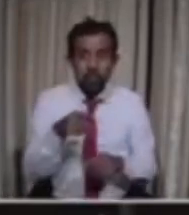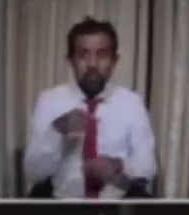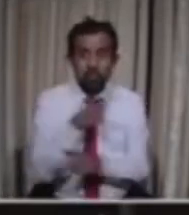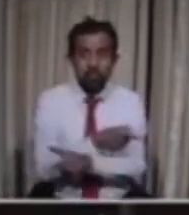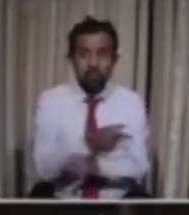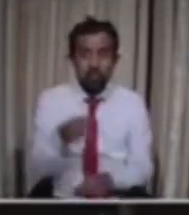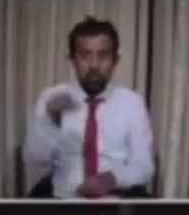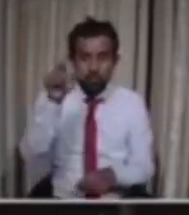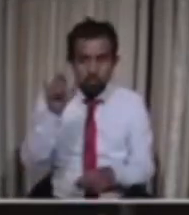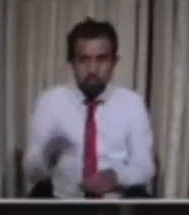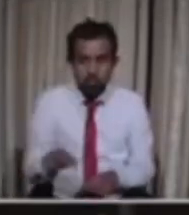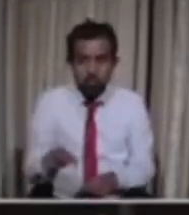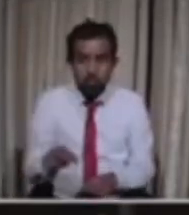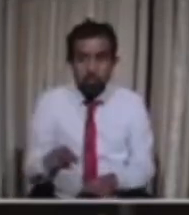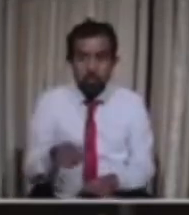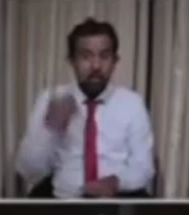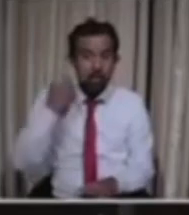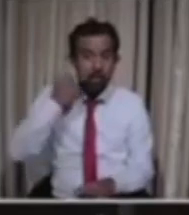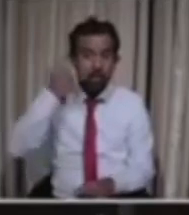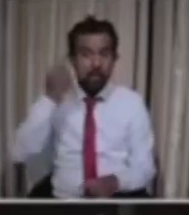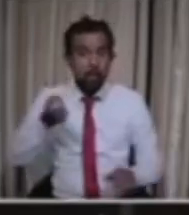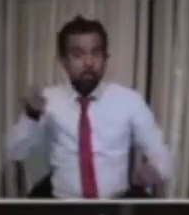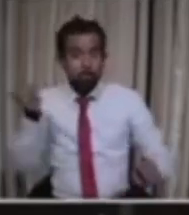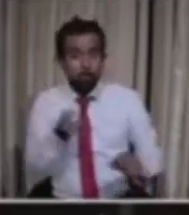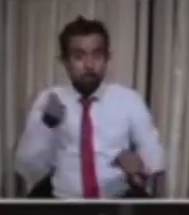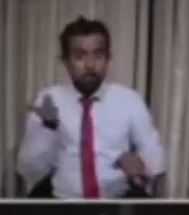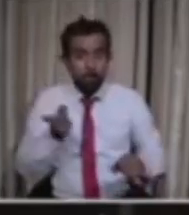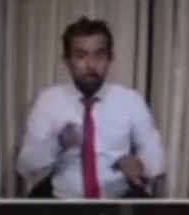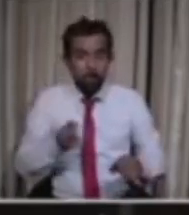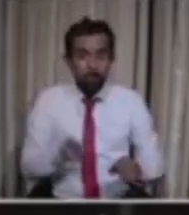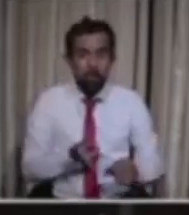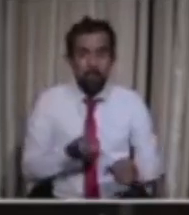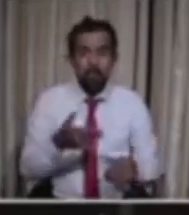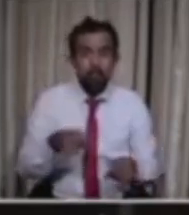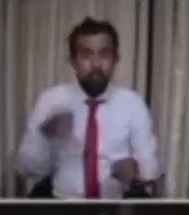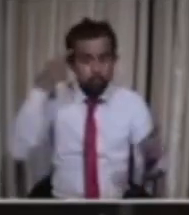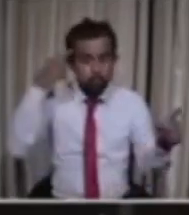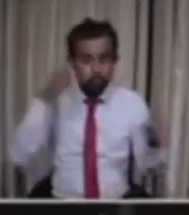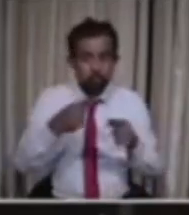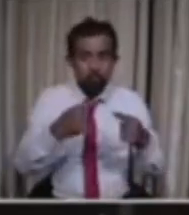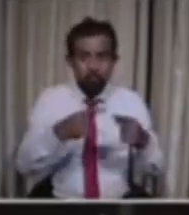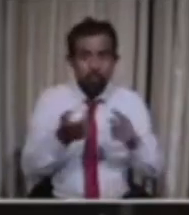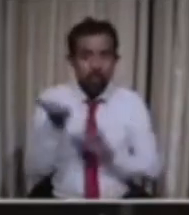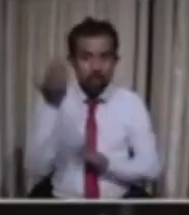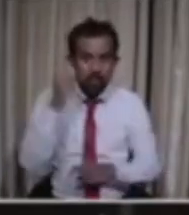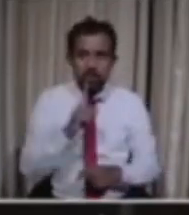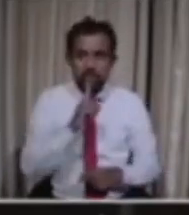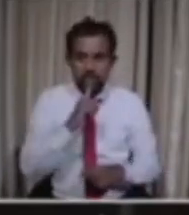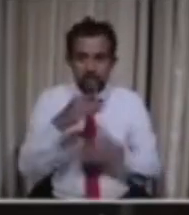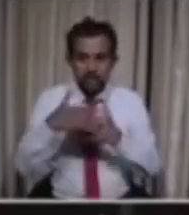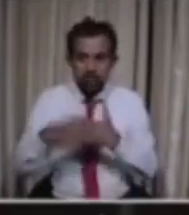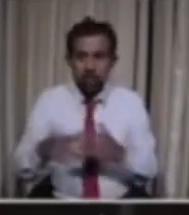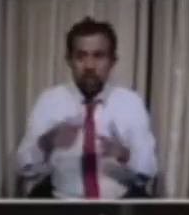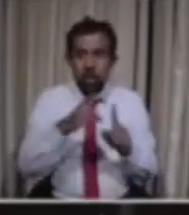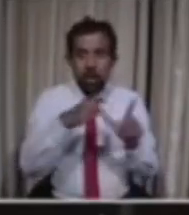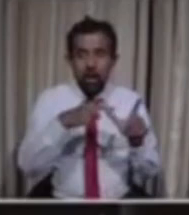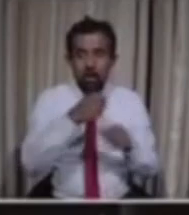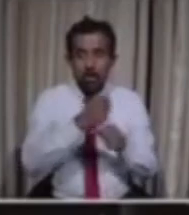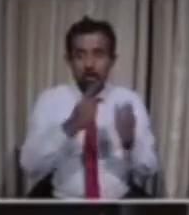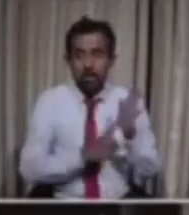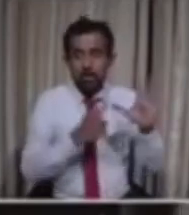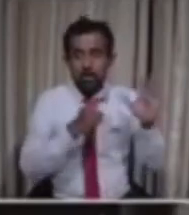துன்புறுத்தப்பட்டவர். இந்த கொடுமைகளை நாங்கள் நன்கு அனுபவித்திருக்கின்றோம். டக்ளஸ் சிவானந்தாவுக்கும் என்னுடைய தம்பியார் கைது செய்யப்பட்டதற்கும் சம்பந்தம் இருக்கிறது.